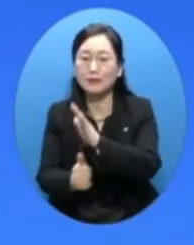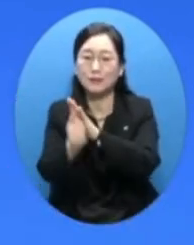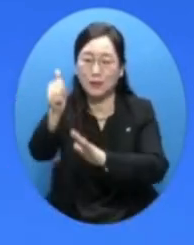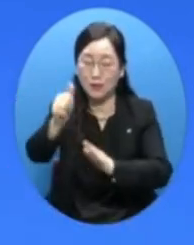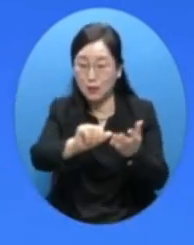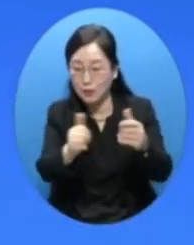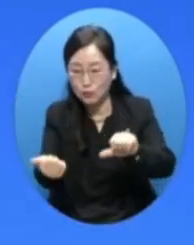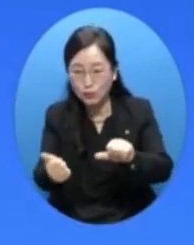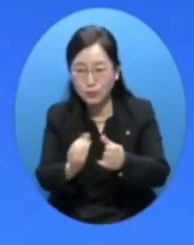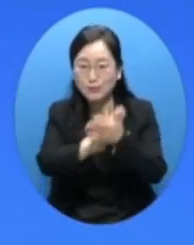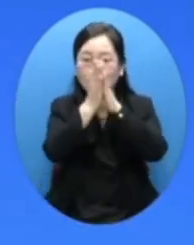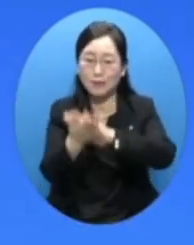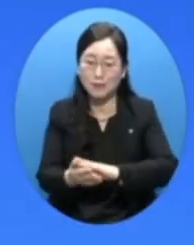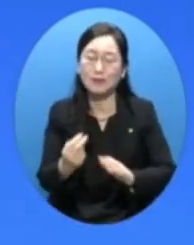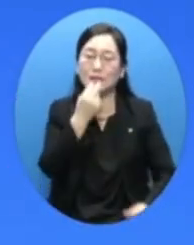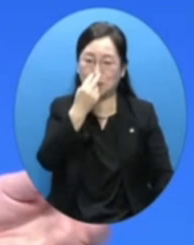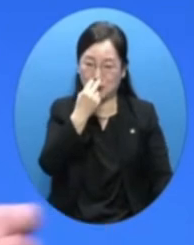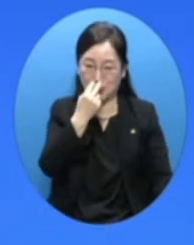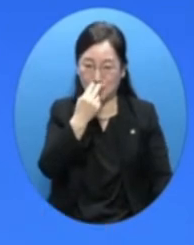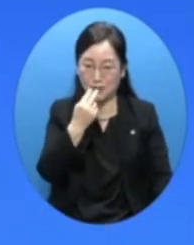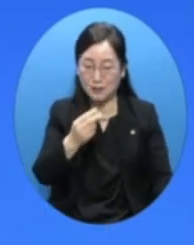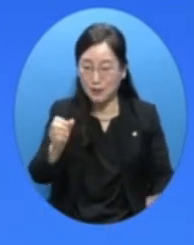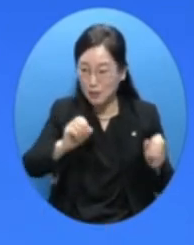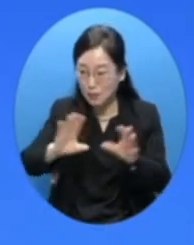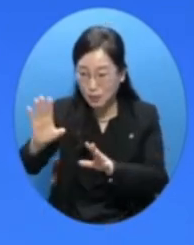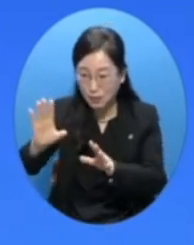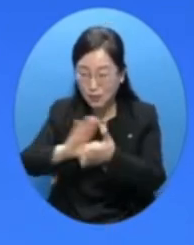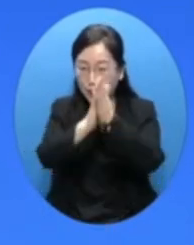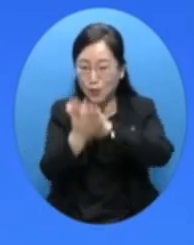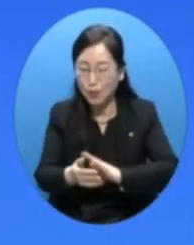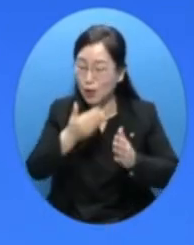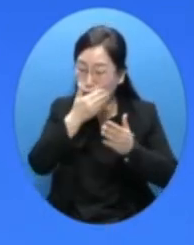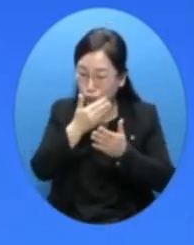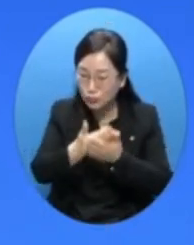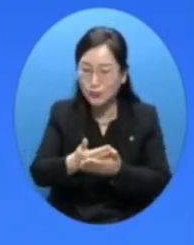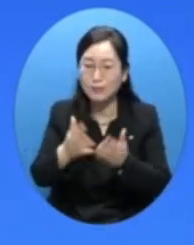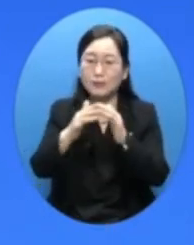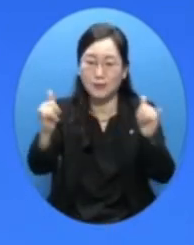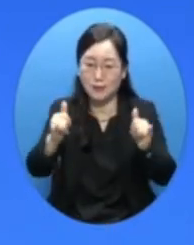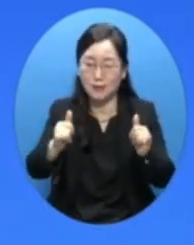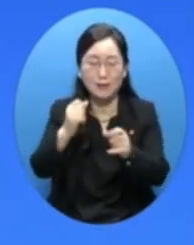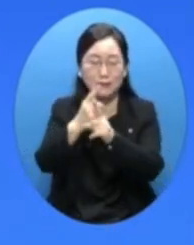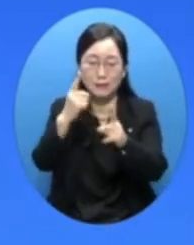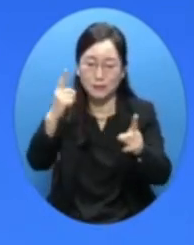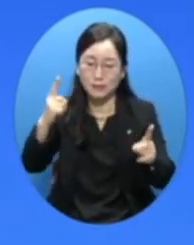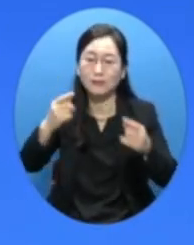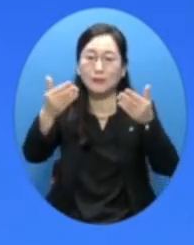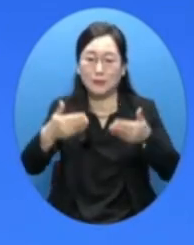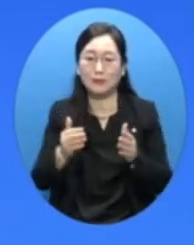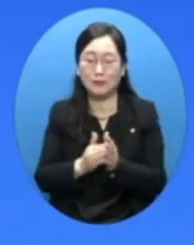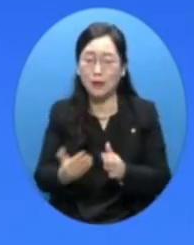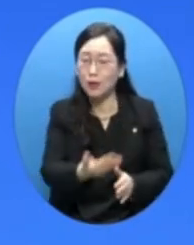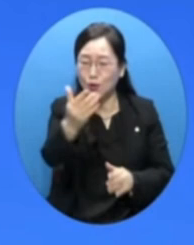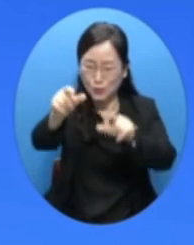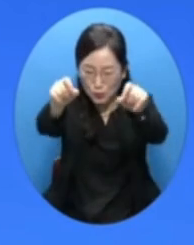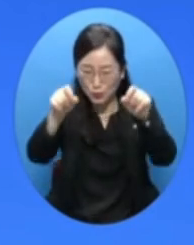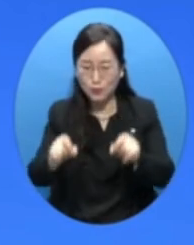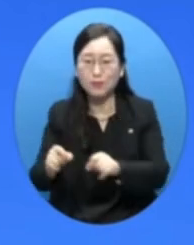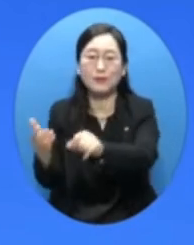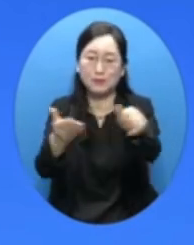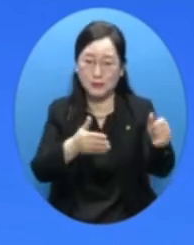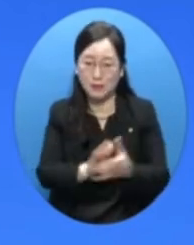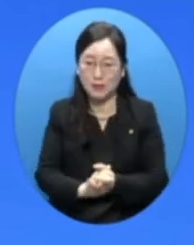인생이 생명 인생이 되었고 버림받은 인생이 이렇게 존경할 수 있는 승리자 인생이 되었습니다. 여러분 모두 그 같은 삶을 살아가시길